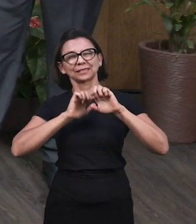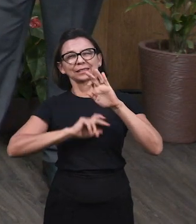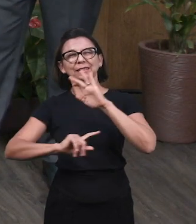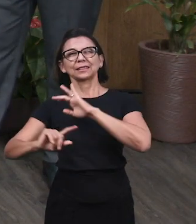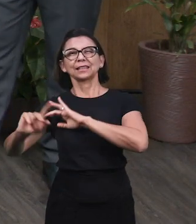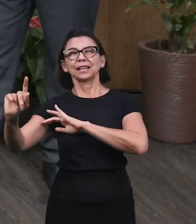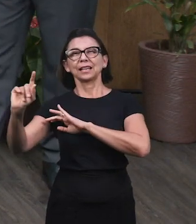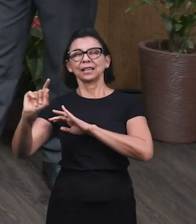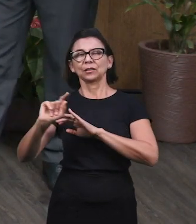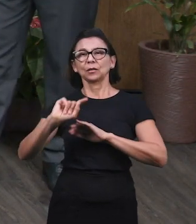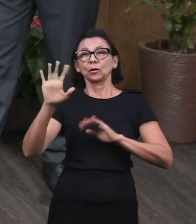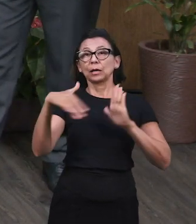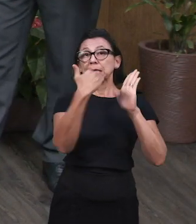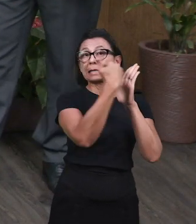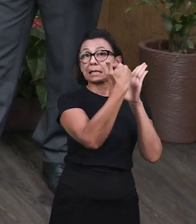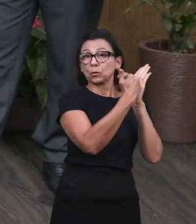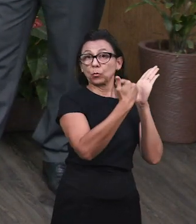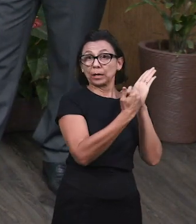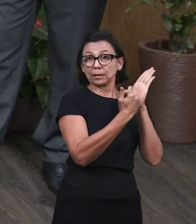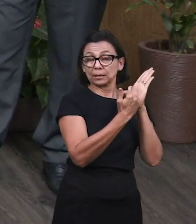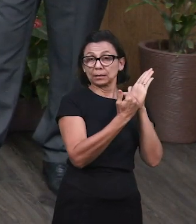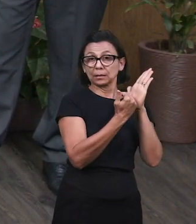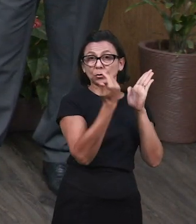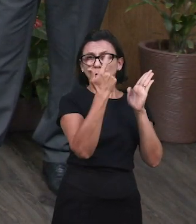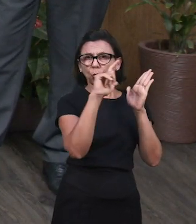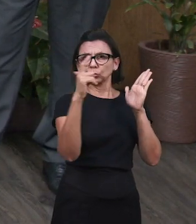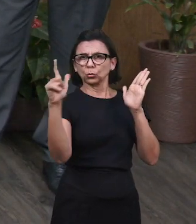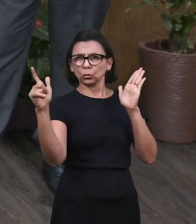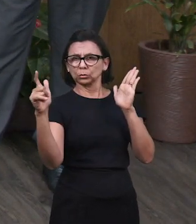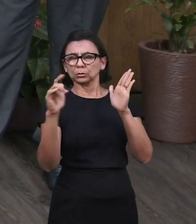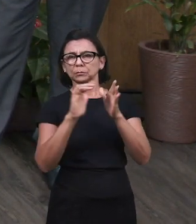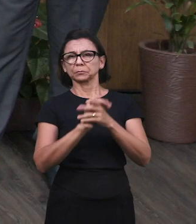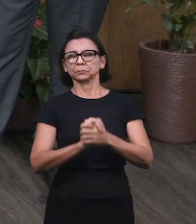question. Vous pouvez prendre note,